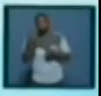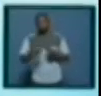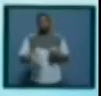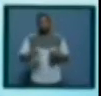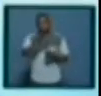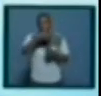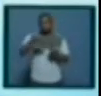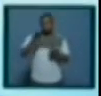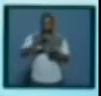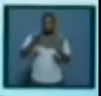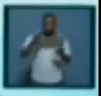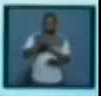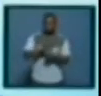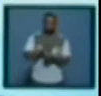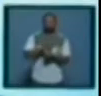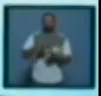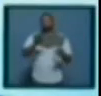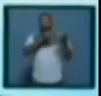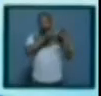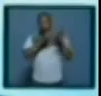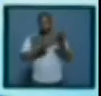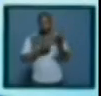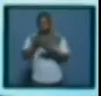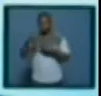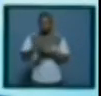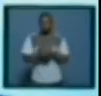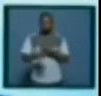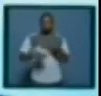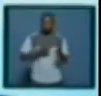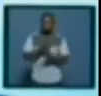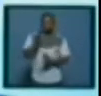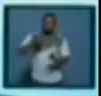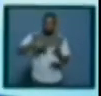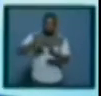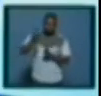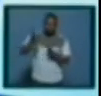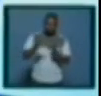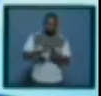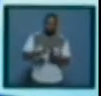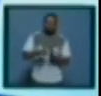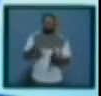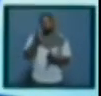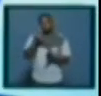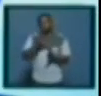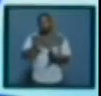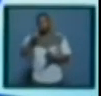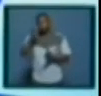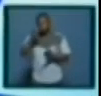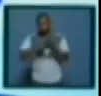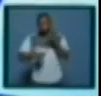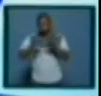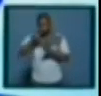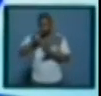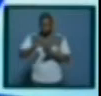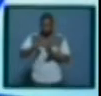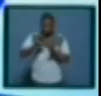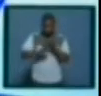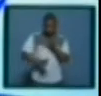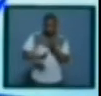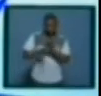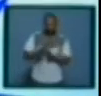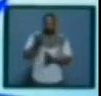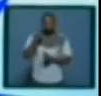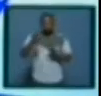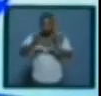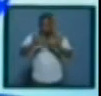des spécialistes burkinabés et à moindre coût, bien sûr. Nous avons rencontré une famille qui s'est laissée convaincre et